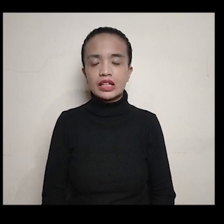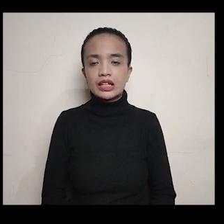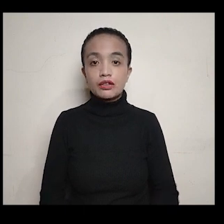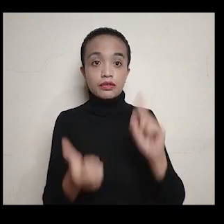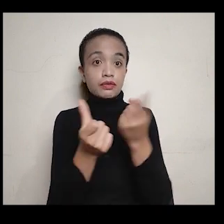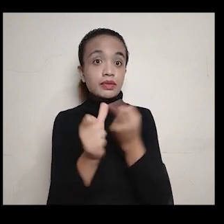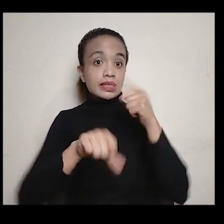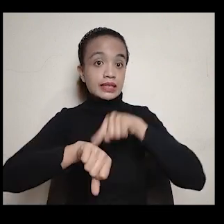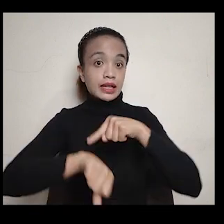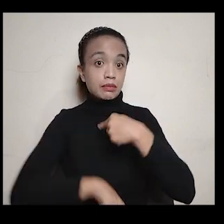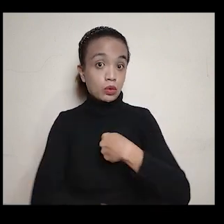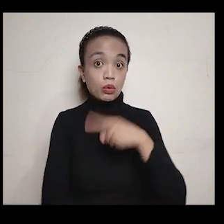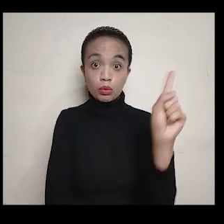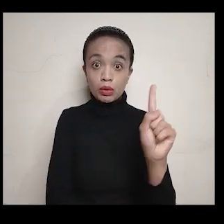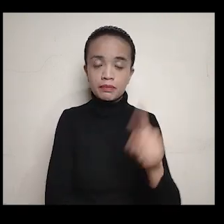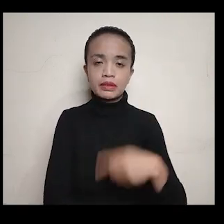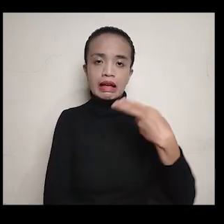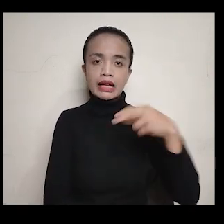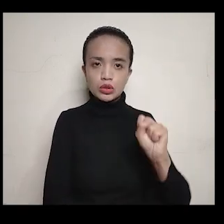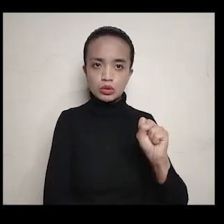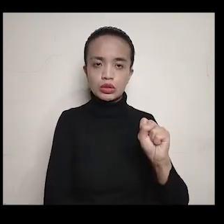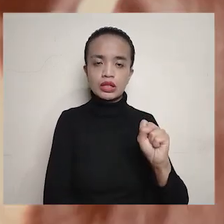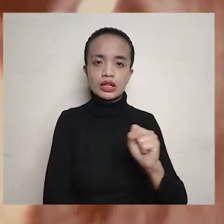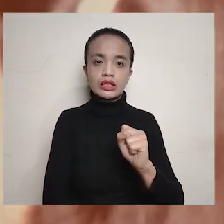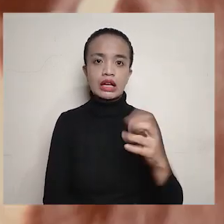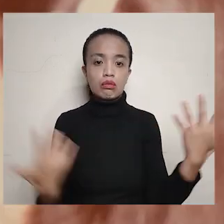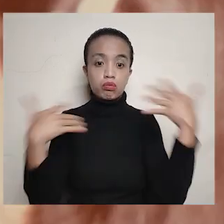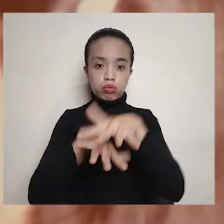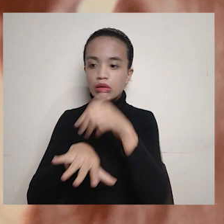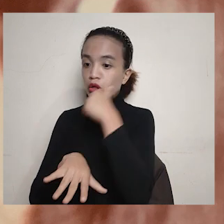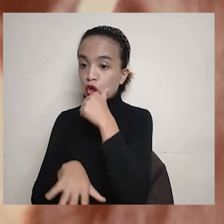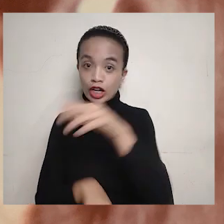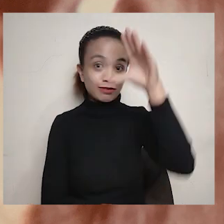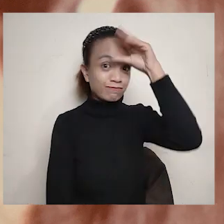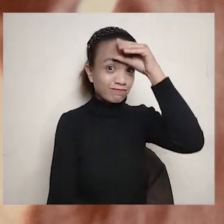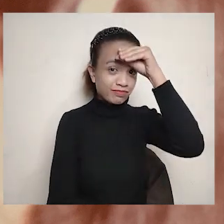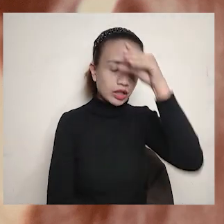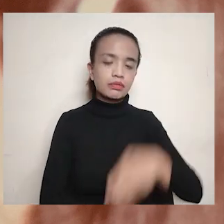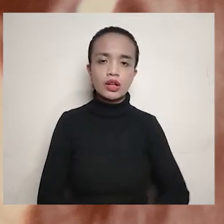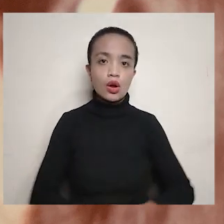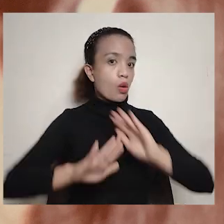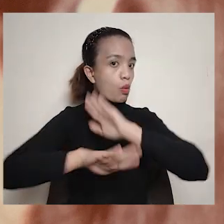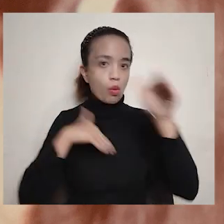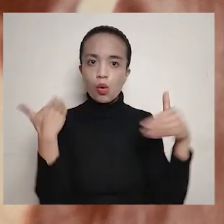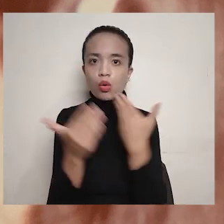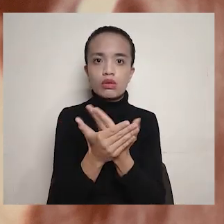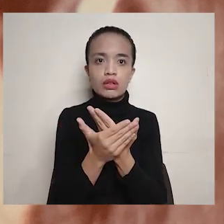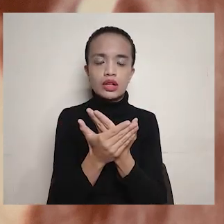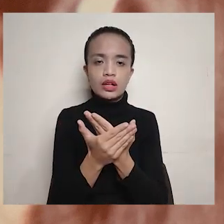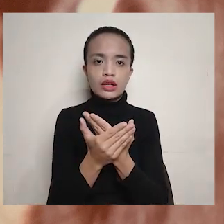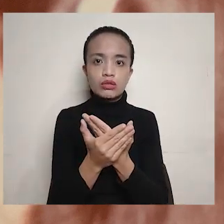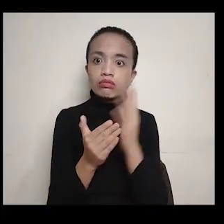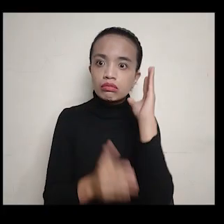First time ko sa high school na co-ed. So, everything here, the beauty of